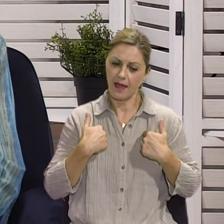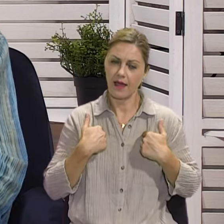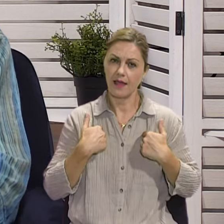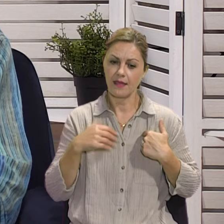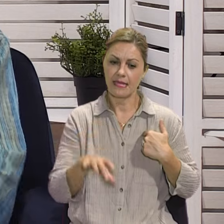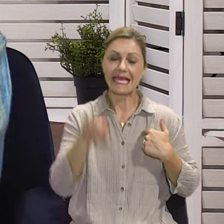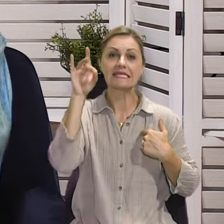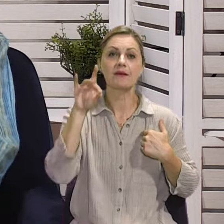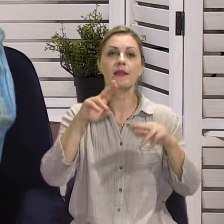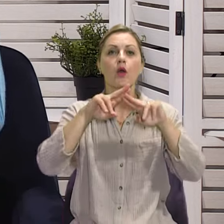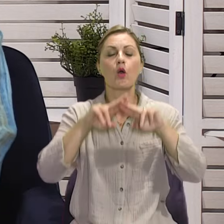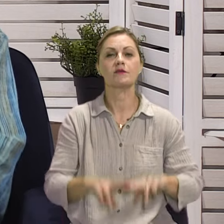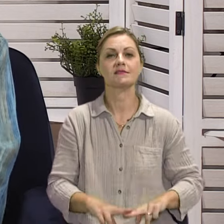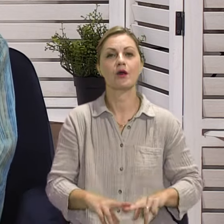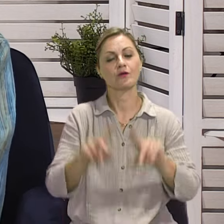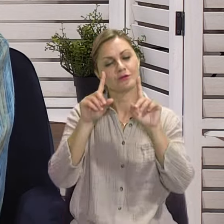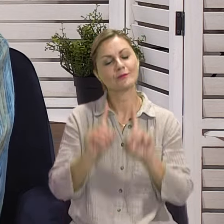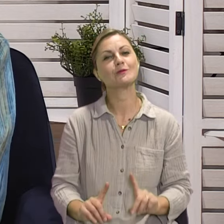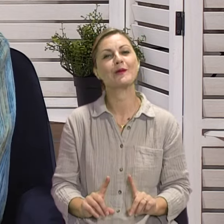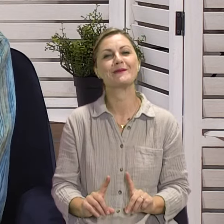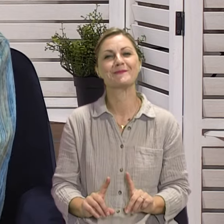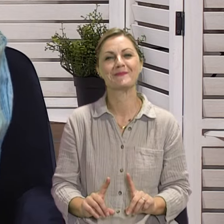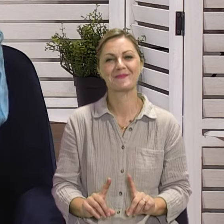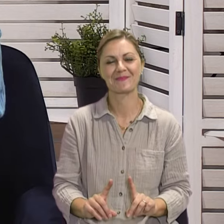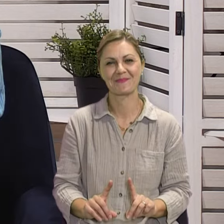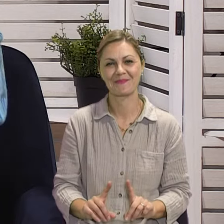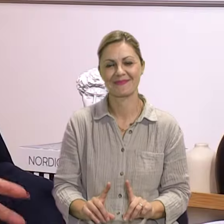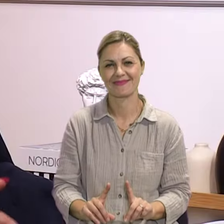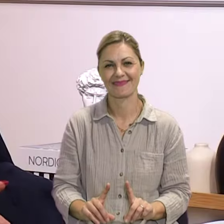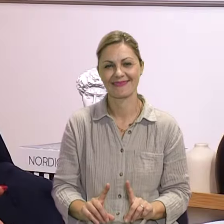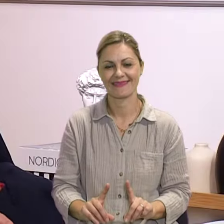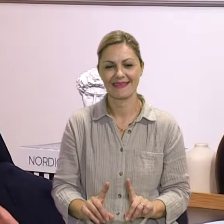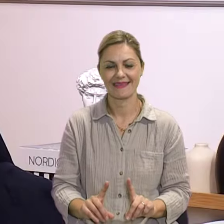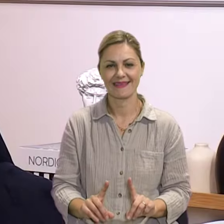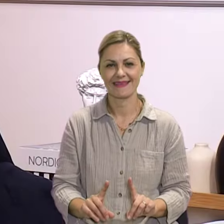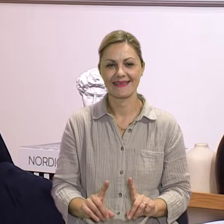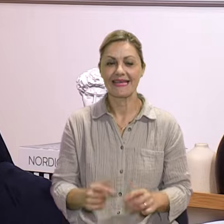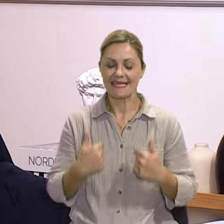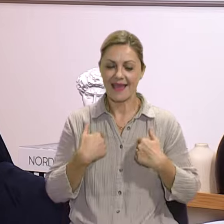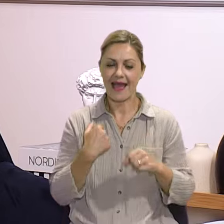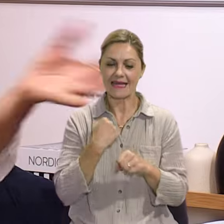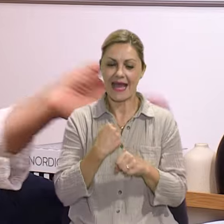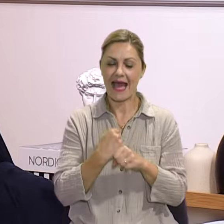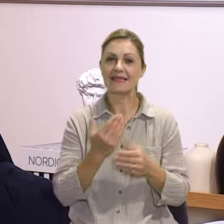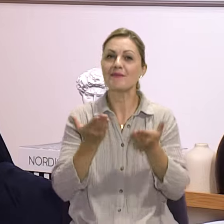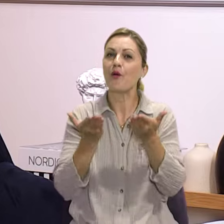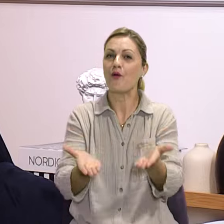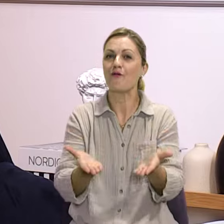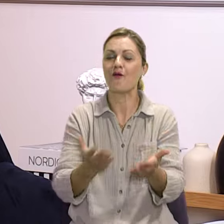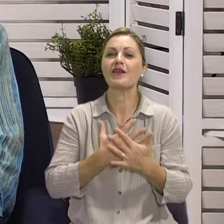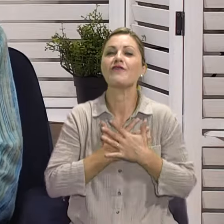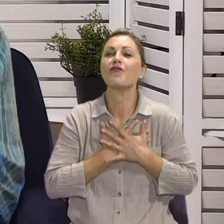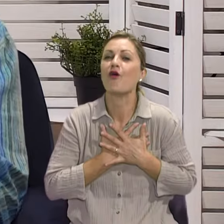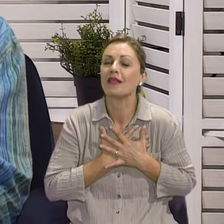Eto. A ja sam, evo tu. Vi guštate ovdje. Ja sam radite ovdje. Ono što volite. Radim što volim. I volite ono što